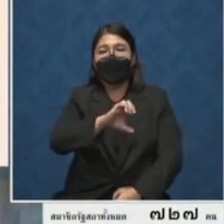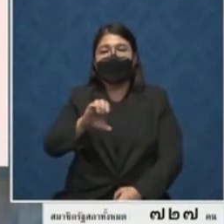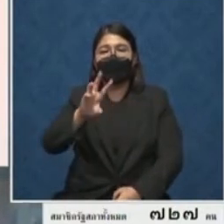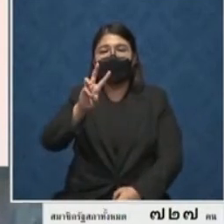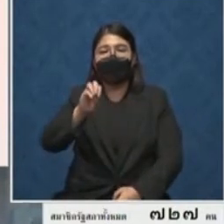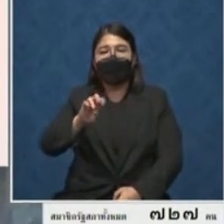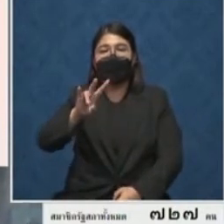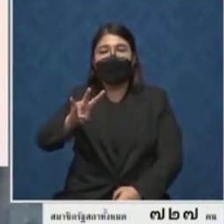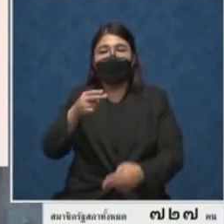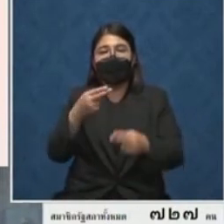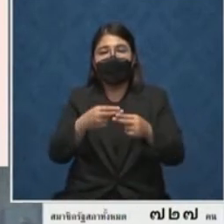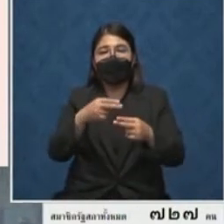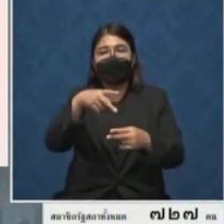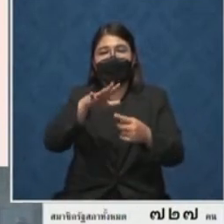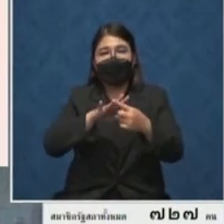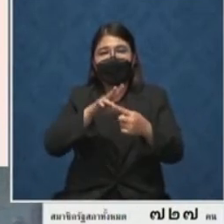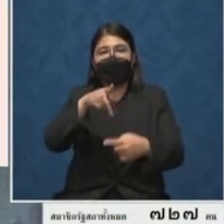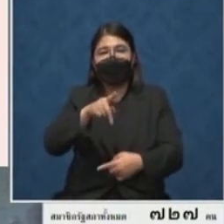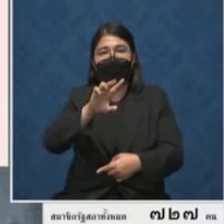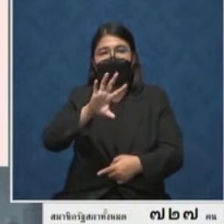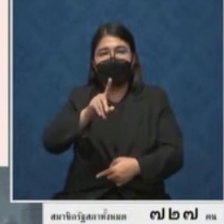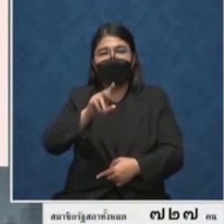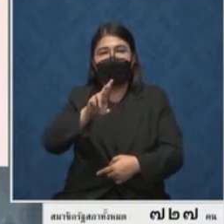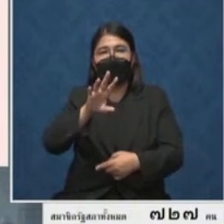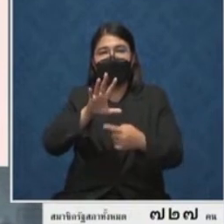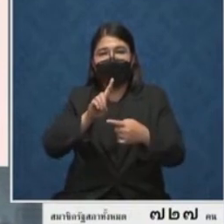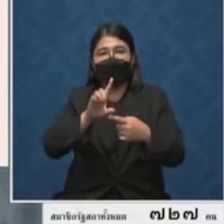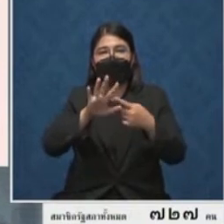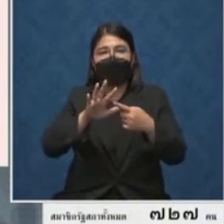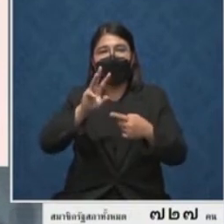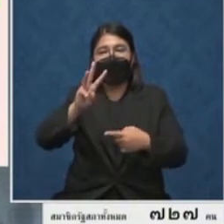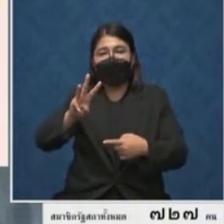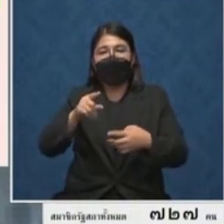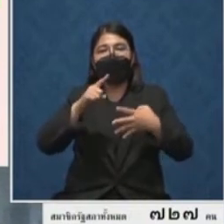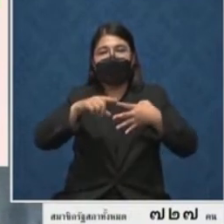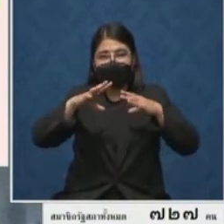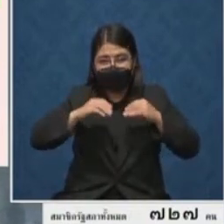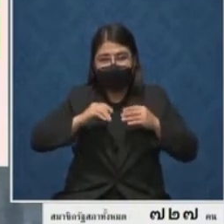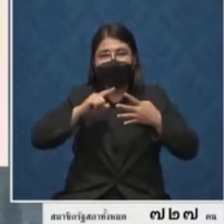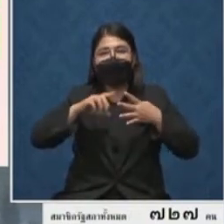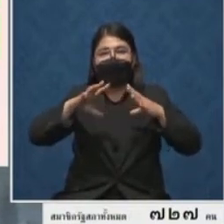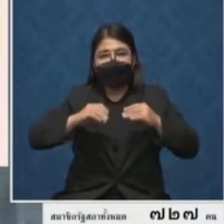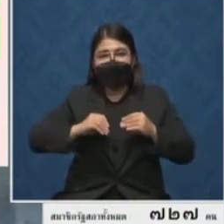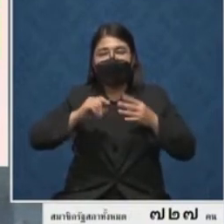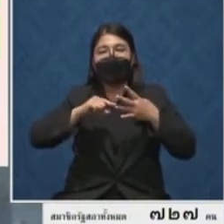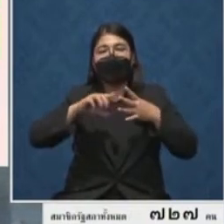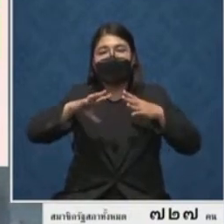า 1รับหลักการ2รับหลักการ3รับหลักการ4รับหลักการ